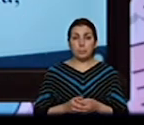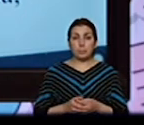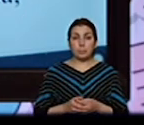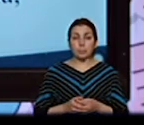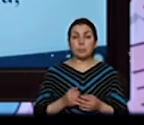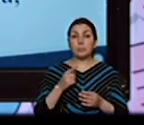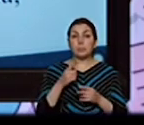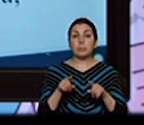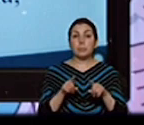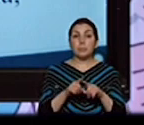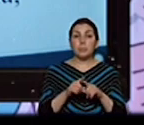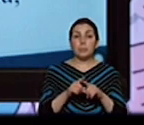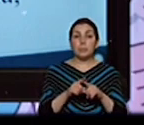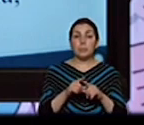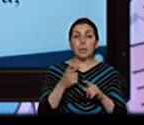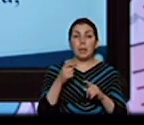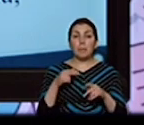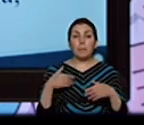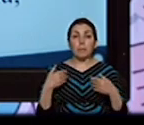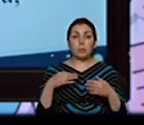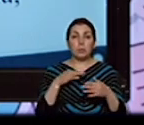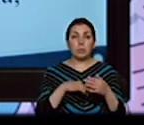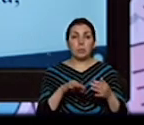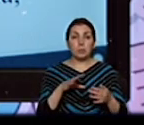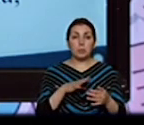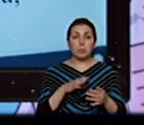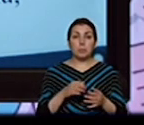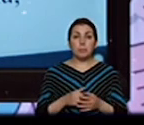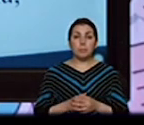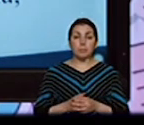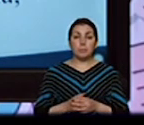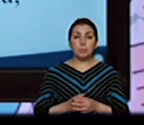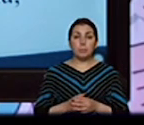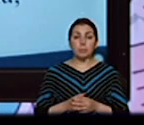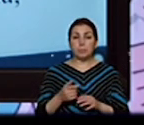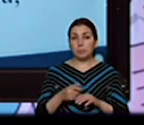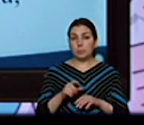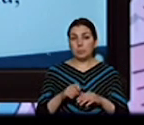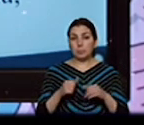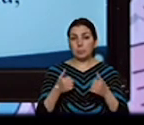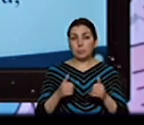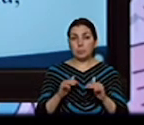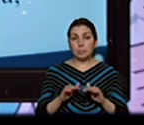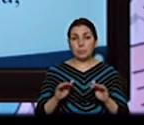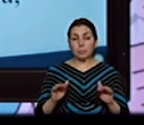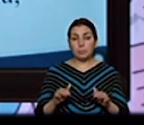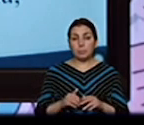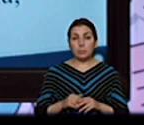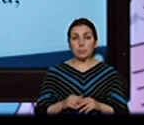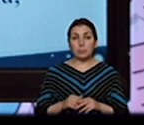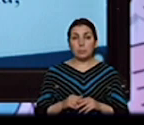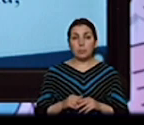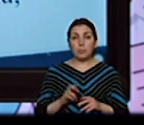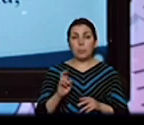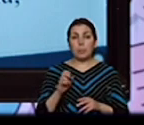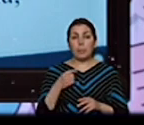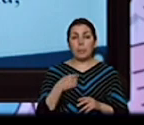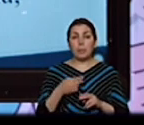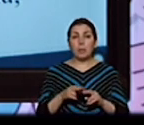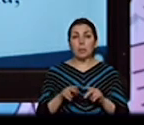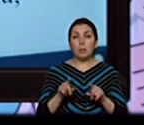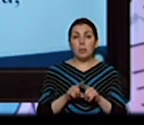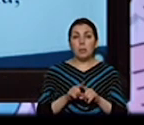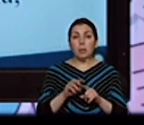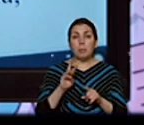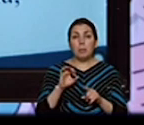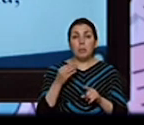Demak, sizlar ham shu gaplardan foydalandingizmi? Juda yaxshi bolajonlar. Ana endi biz mana